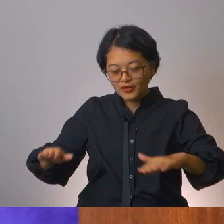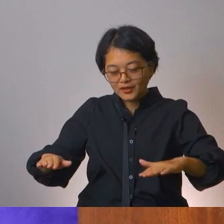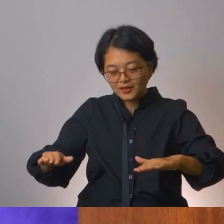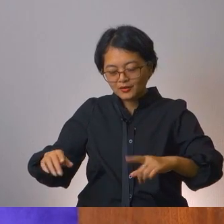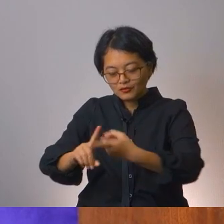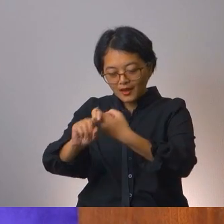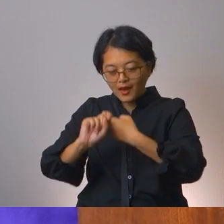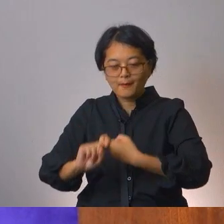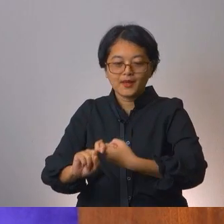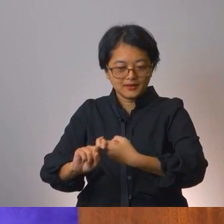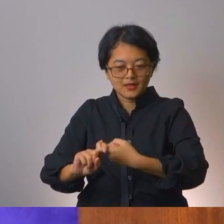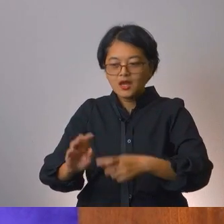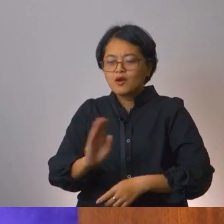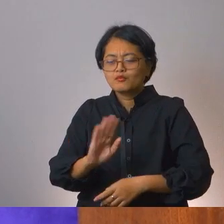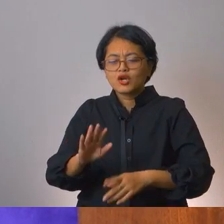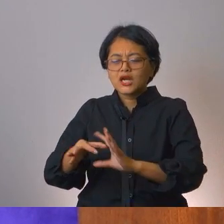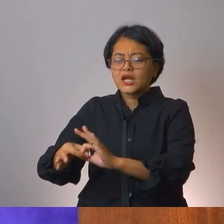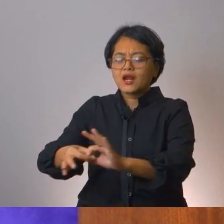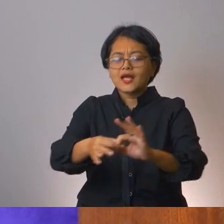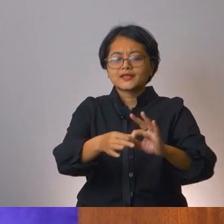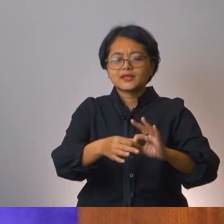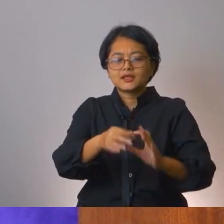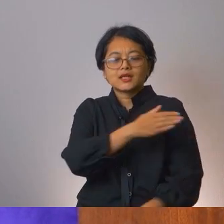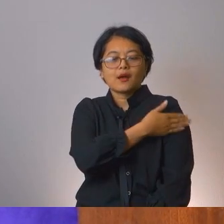tetapi relasi persahabatan.